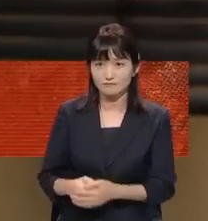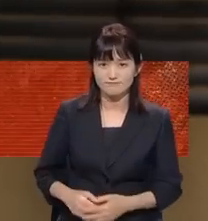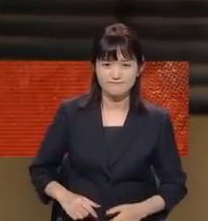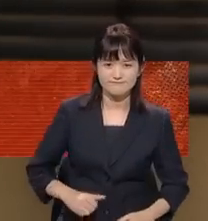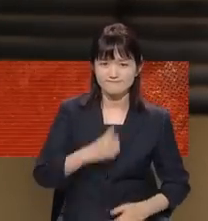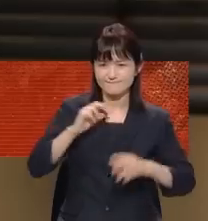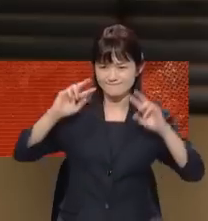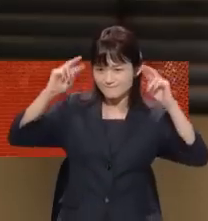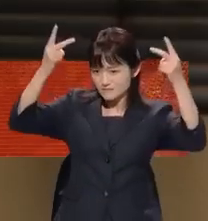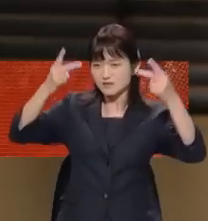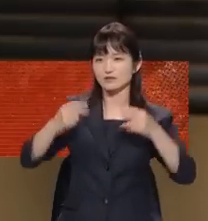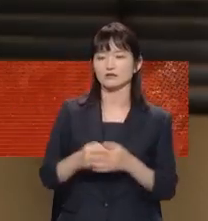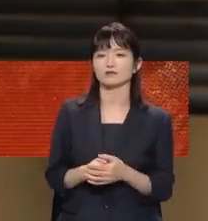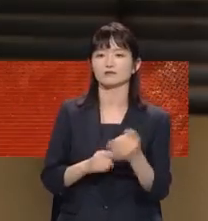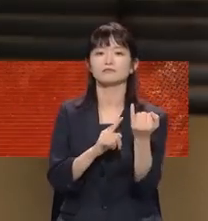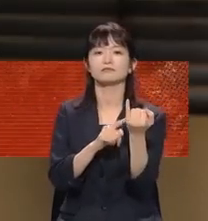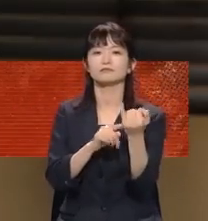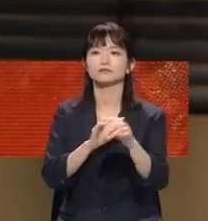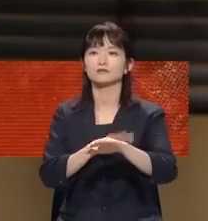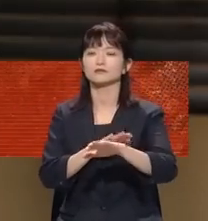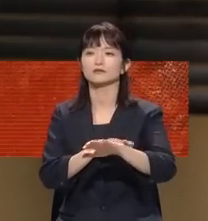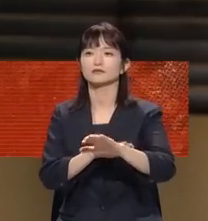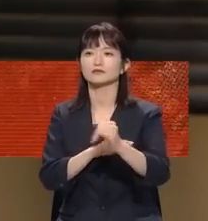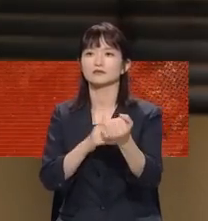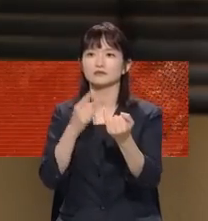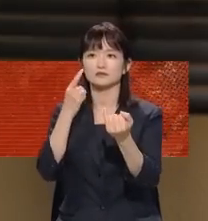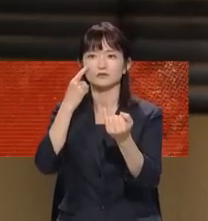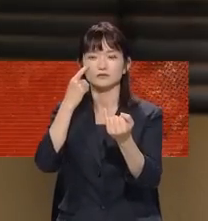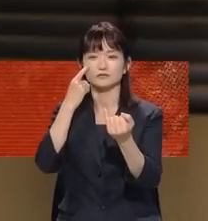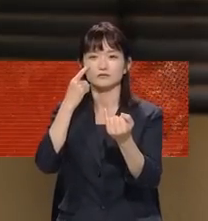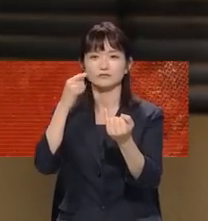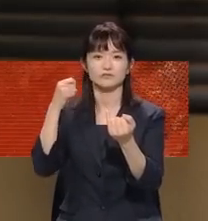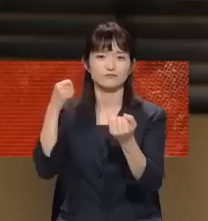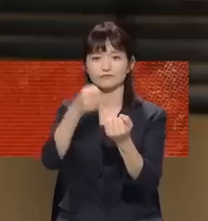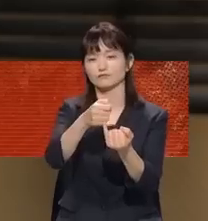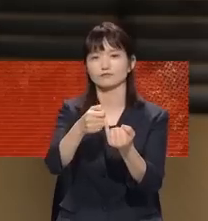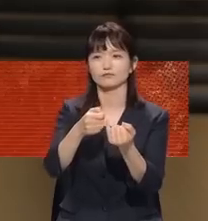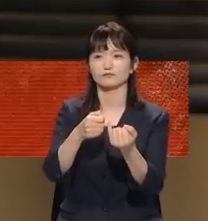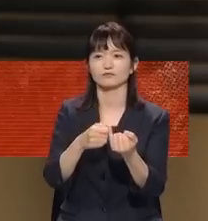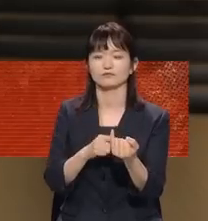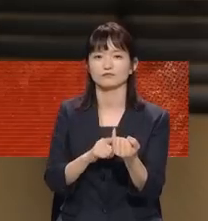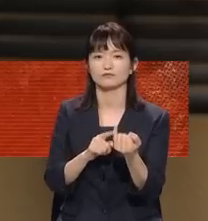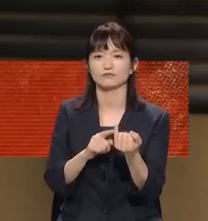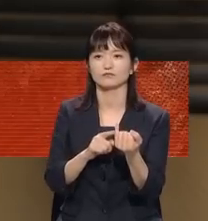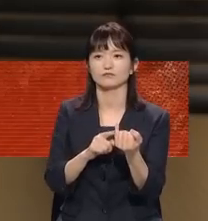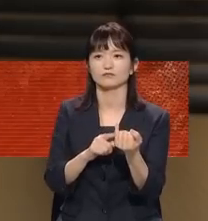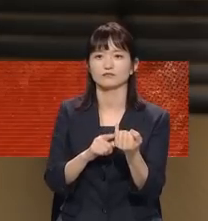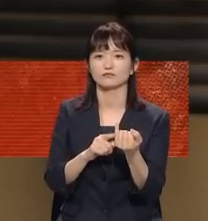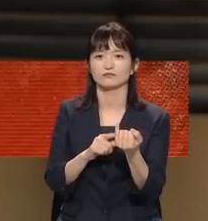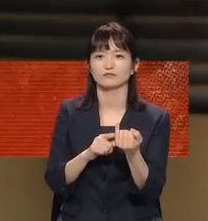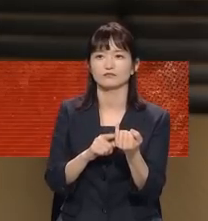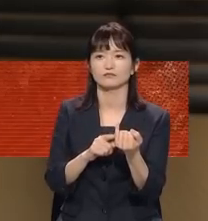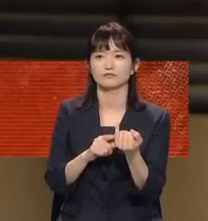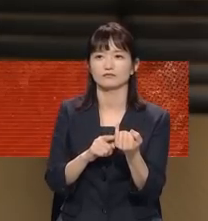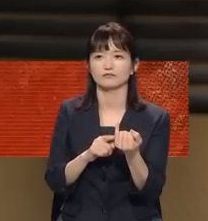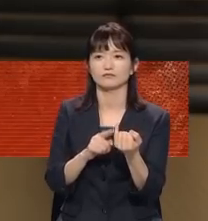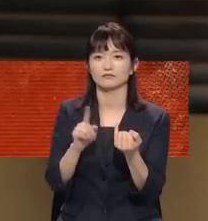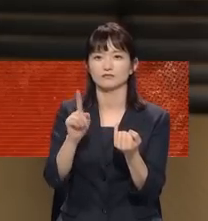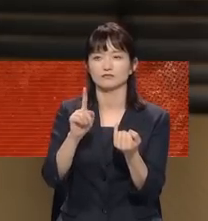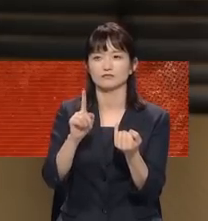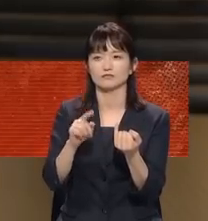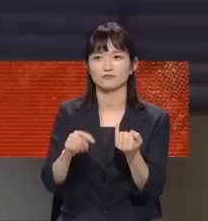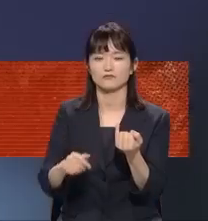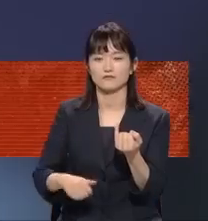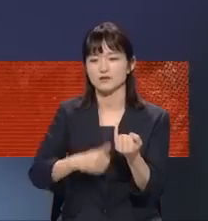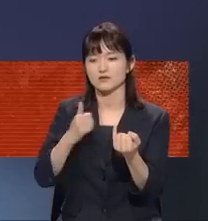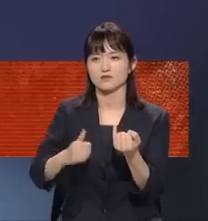받았는지 갑자기 여자친구 왼손으로 여자친구 왼손 눈을 왼쪽 눈을 때리고 아이고 그리고 거기서 그만둔 것도 아니고